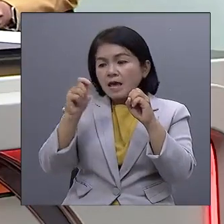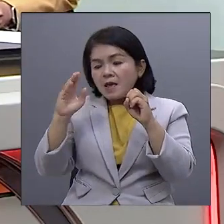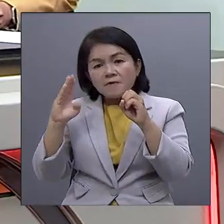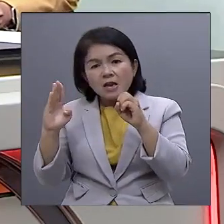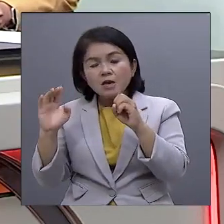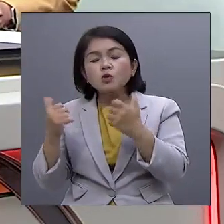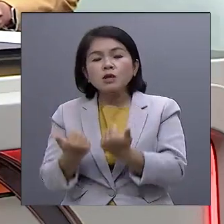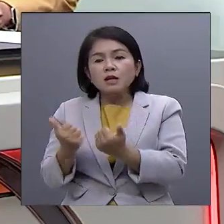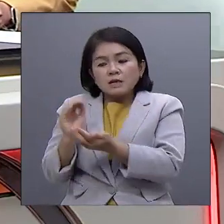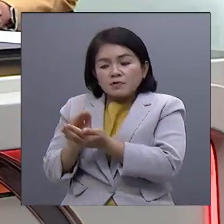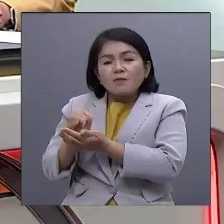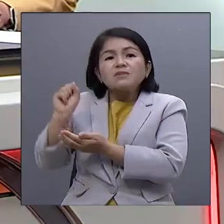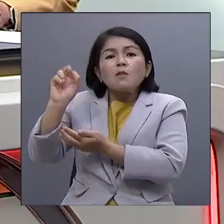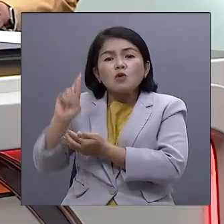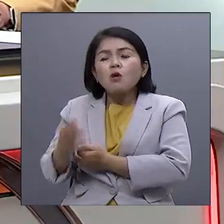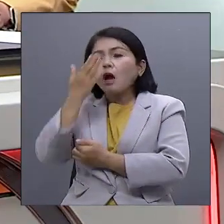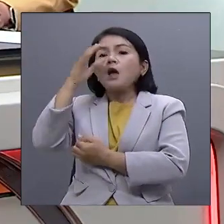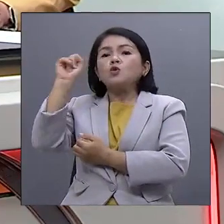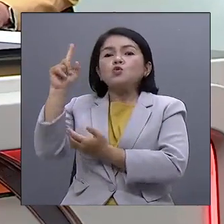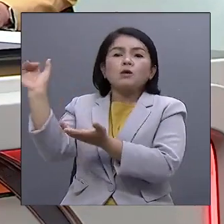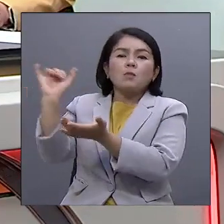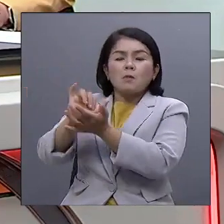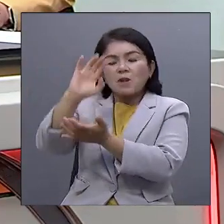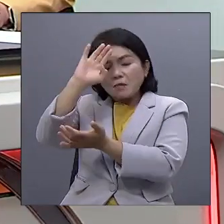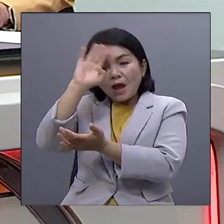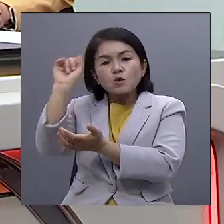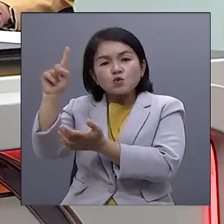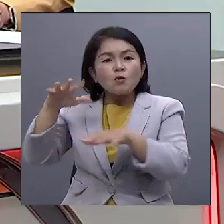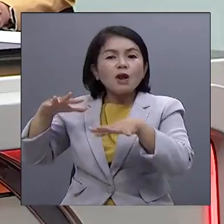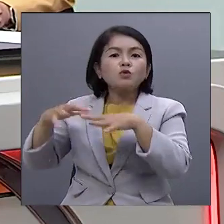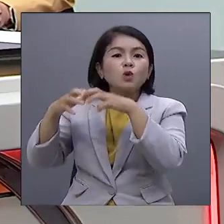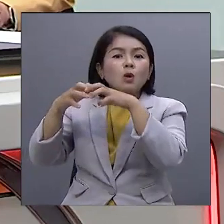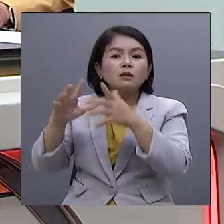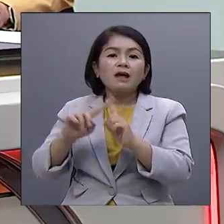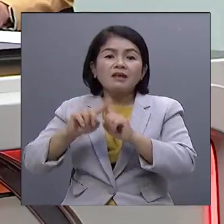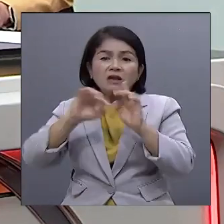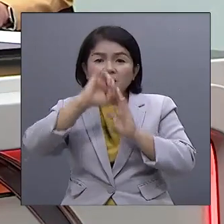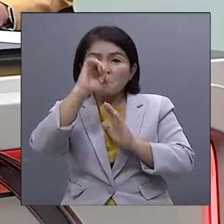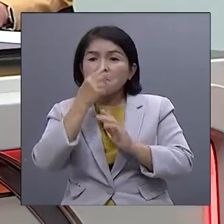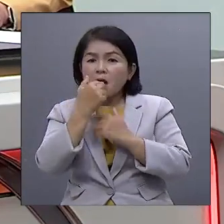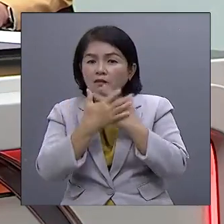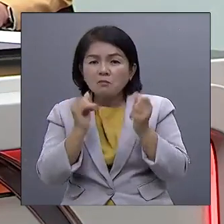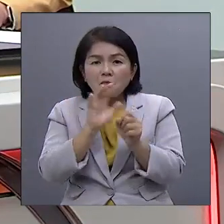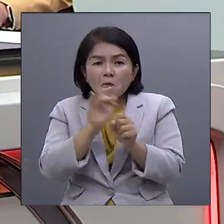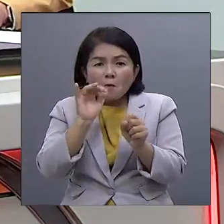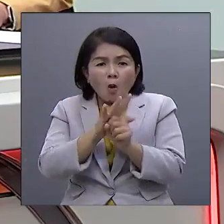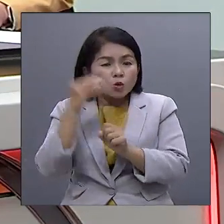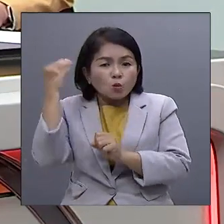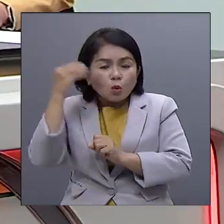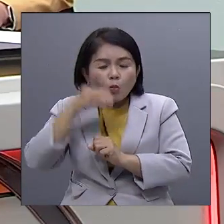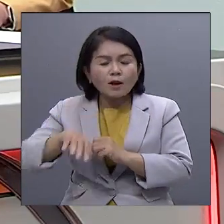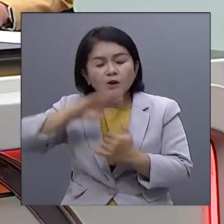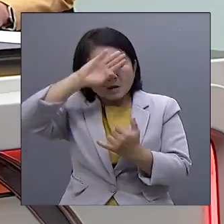องเลือดเอาไว้ในกรณีฉุกเฉินแต่ที่เชียงใหม่มีปัญหาเลือดไม่เพียงพอเพราะว่าแต่ละวันต้องใช้เลือดในการรักษา